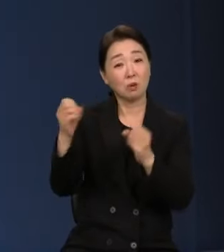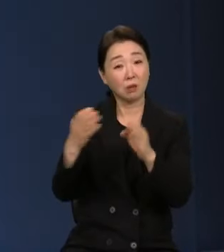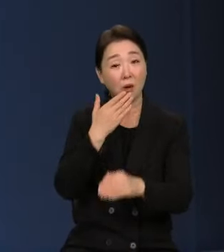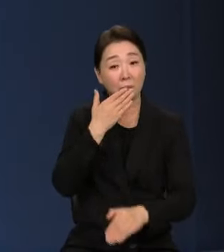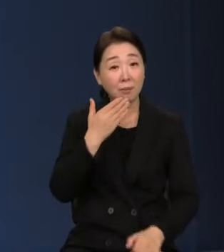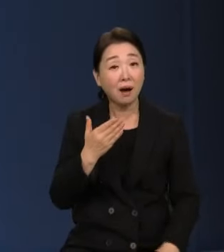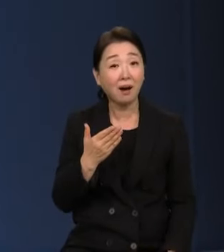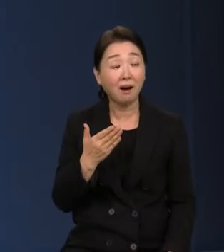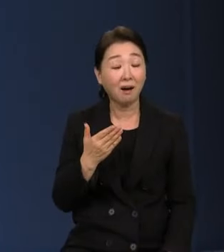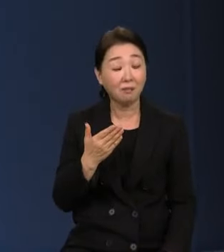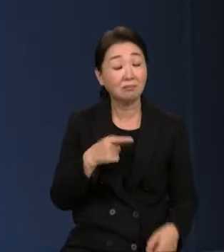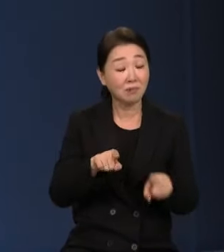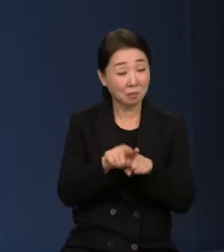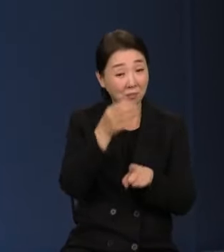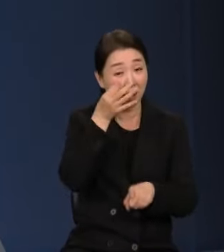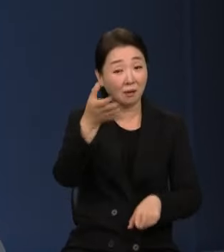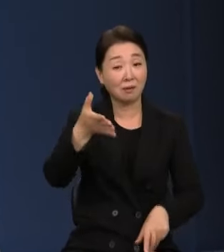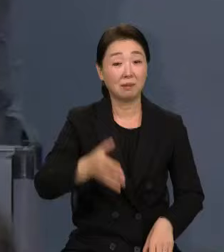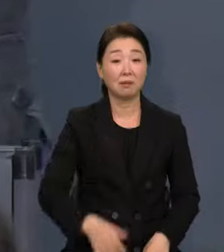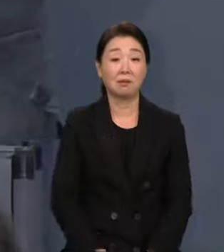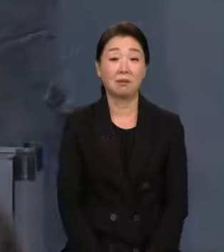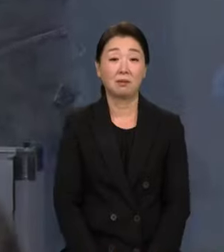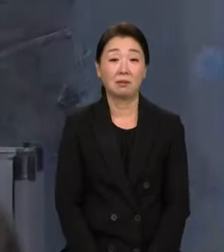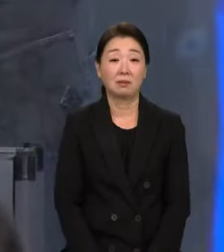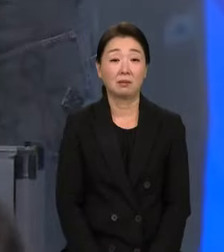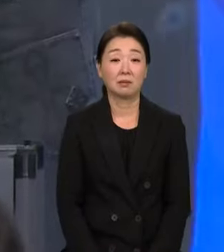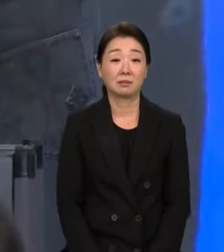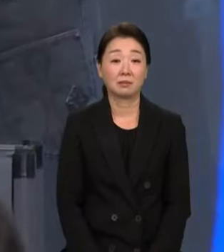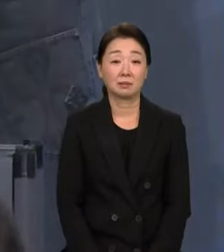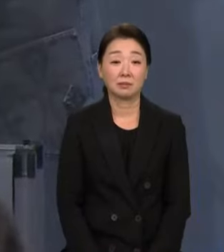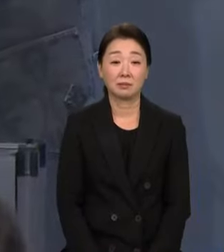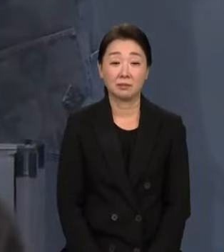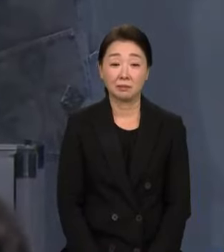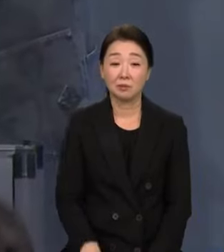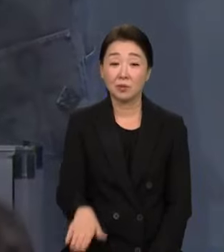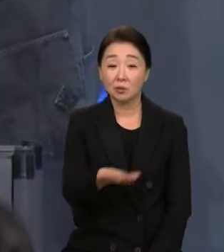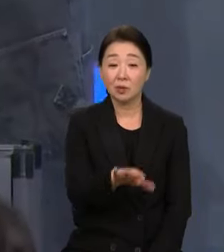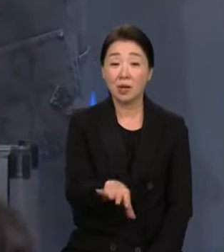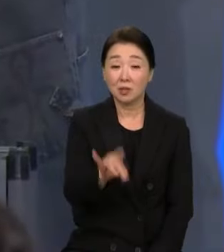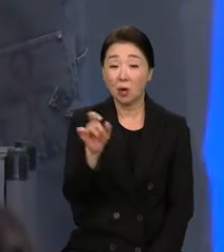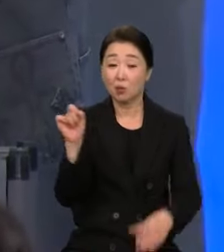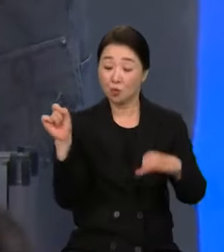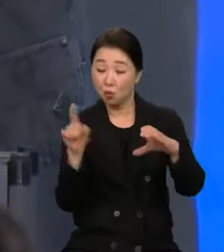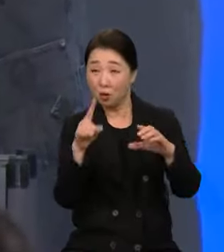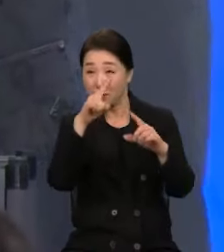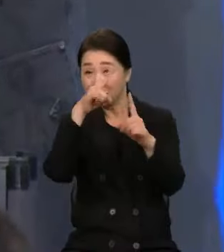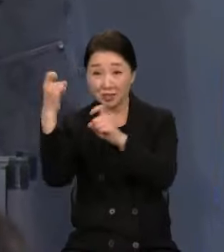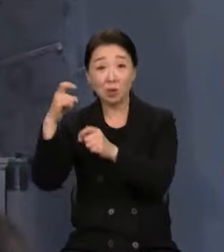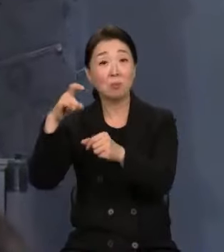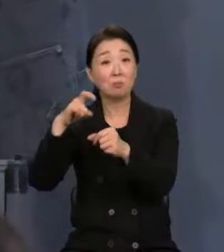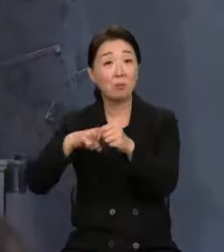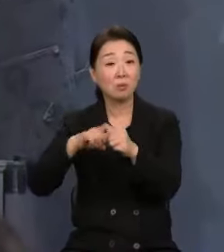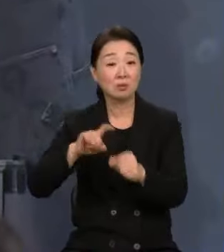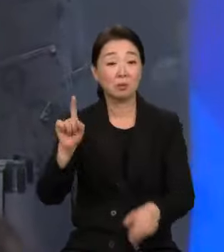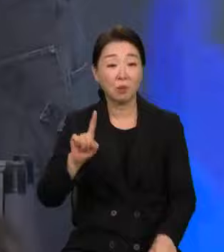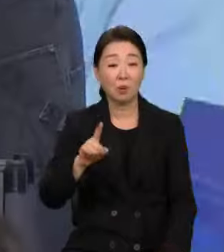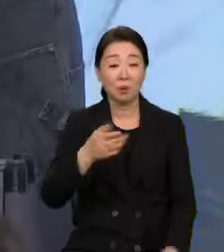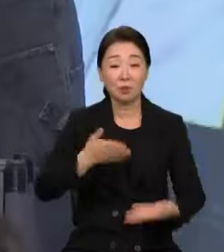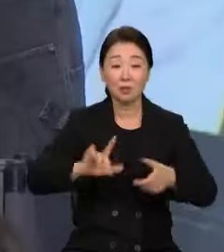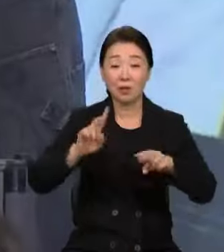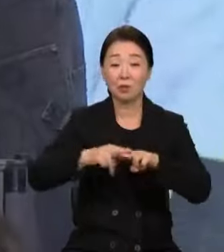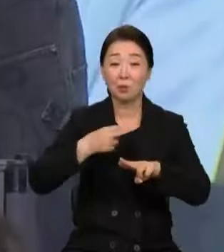했습니다이 장면도 같이 보시죠 우리가 첫 그고를 기념하기 위해서 오늘 생해